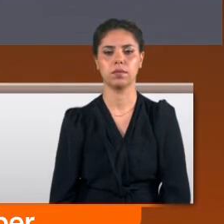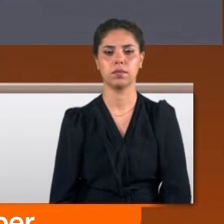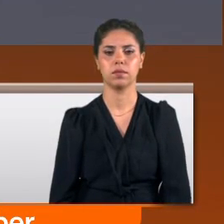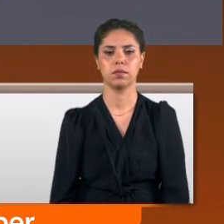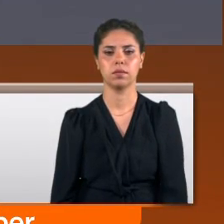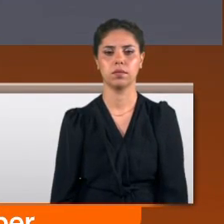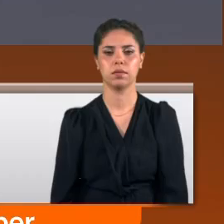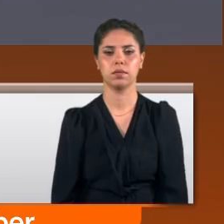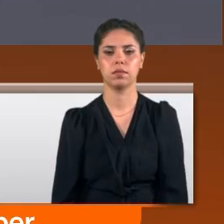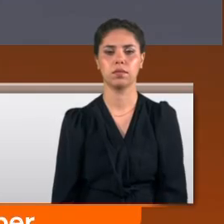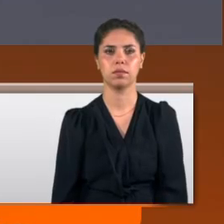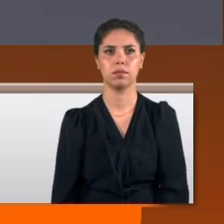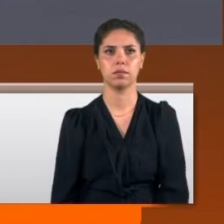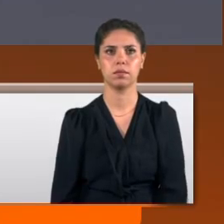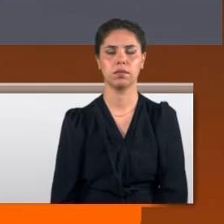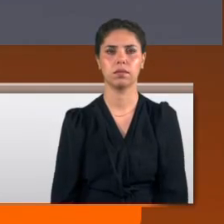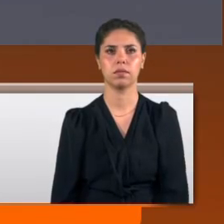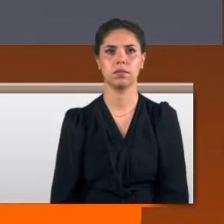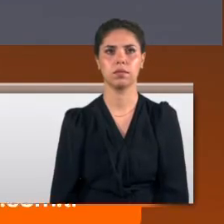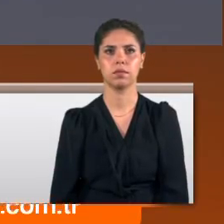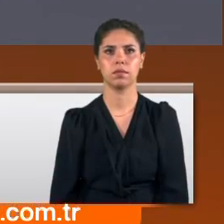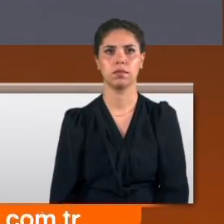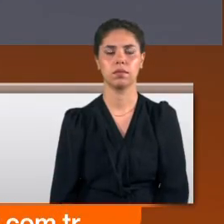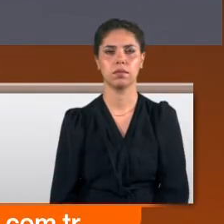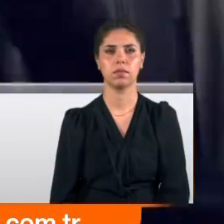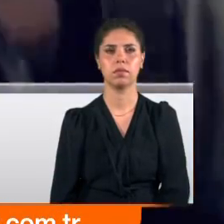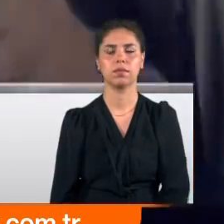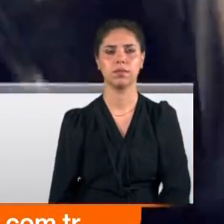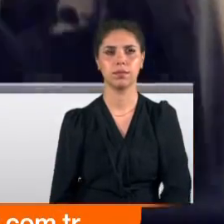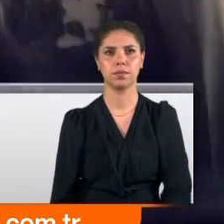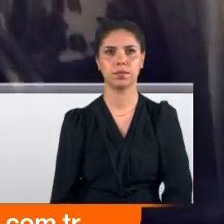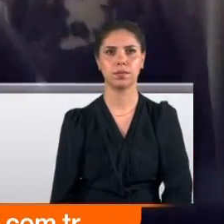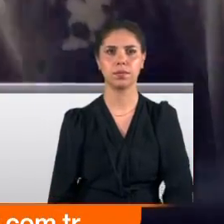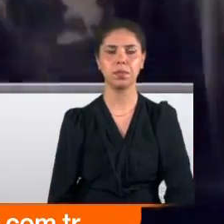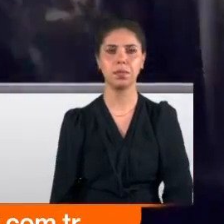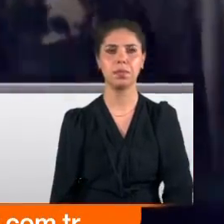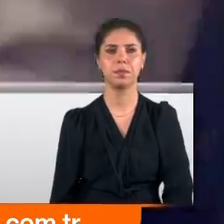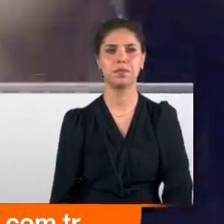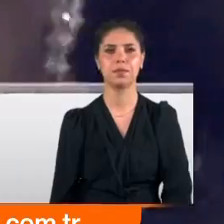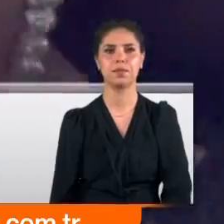Yaşadığım bütün duyguları 14 parçalık kocaman bir albüme sığdırdım. Aşk adamı.